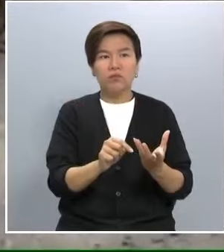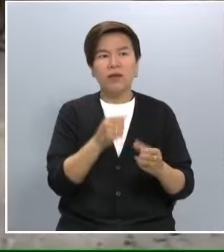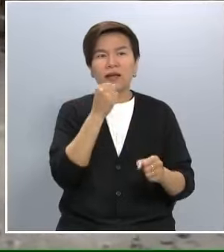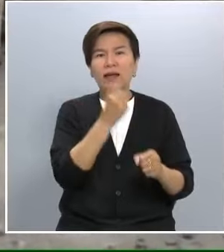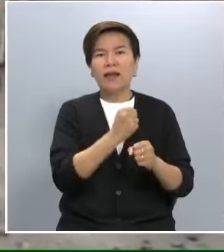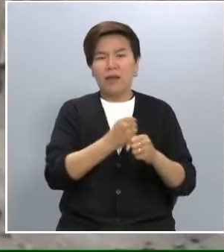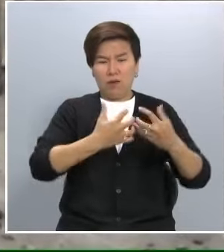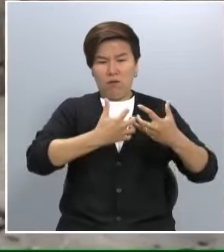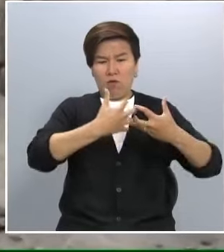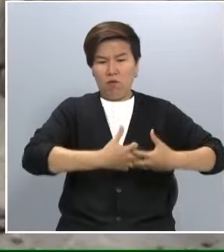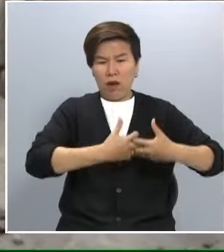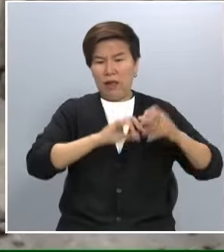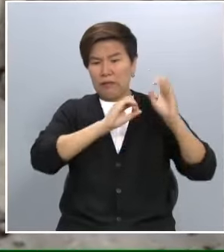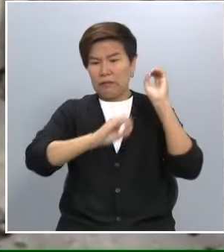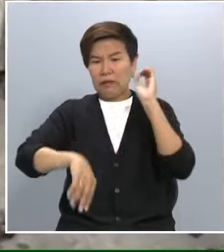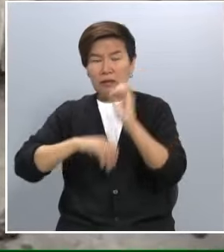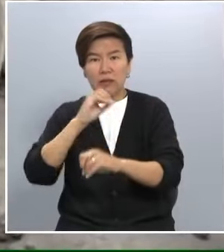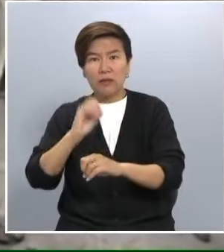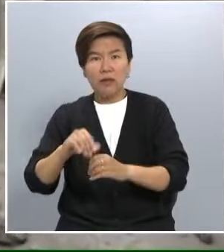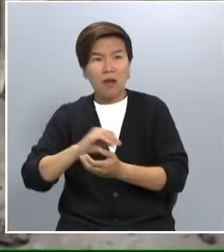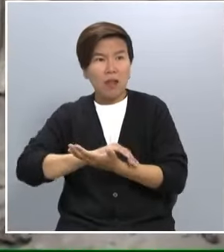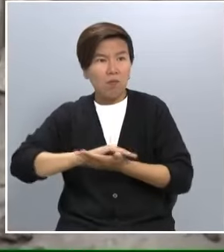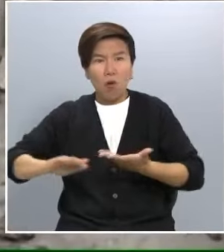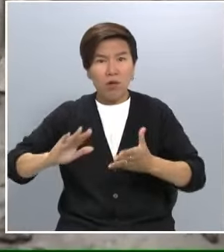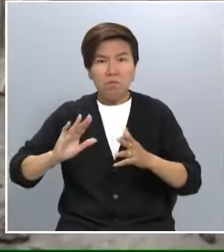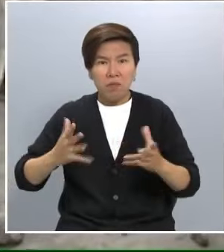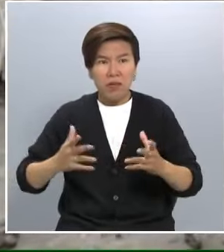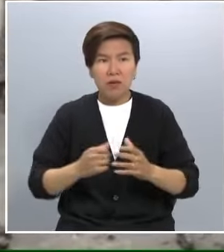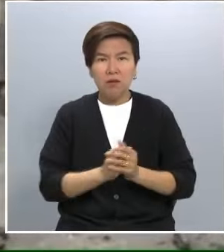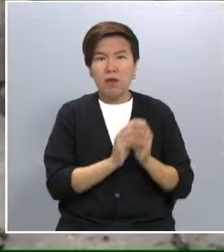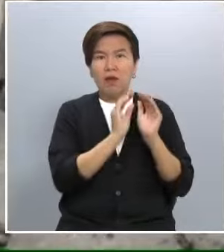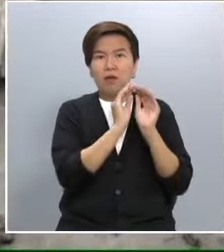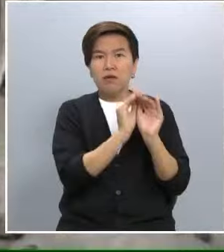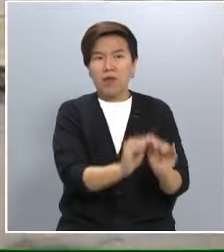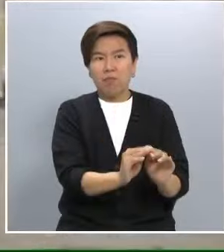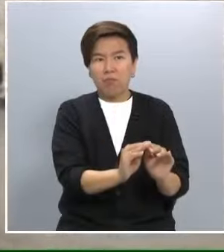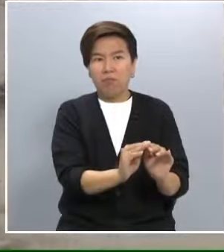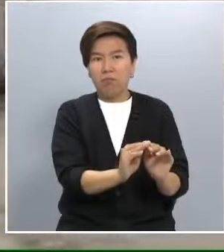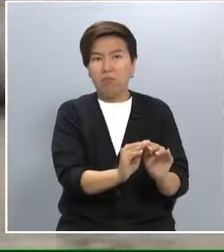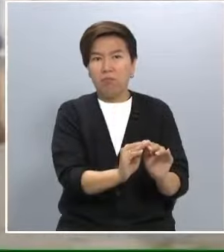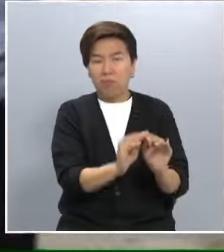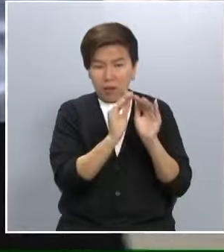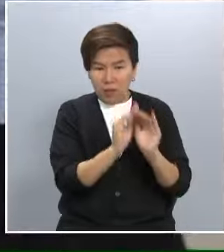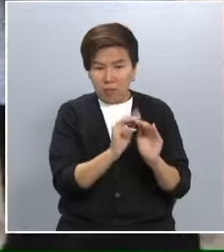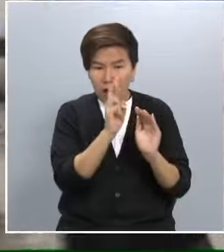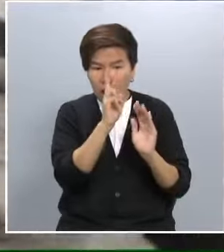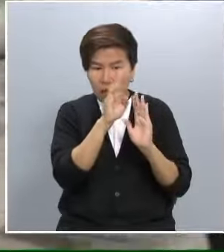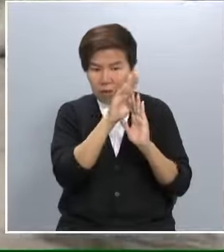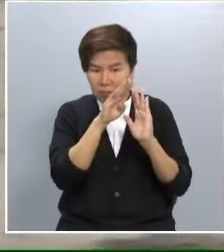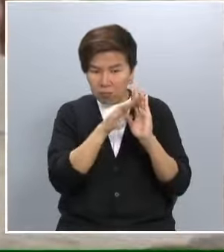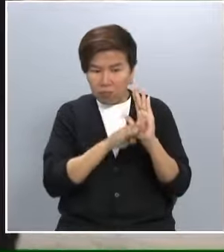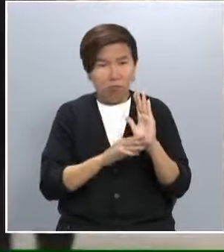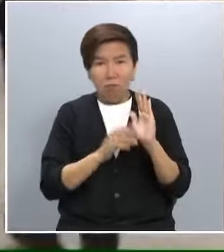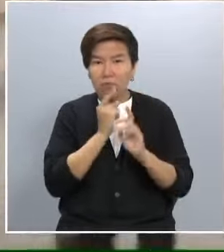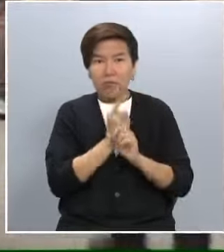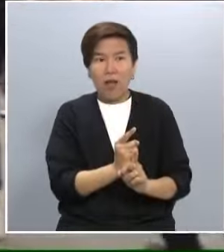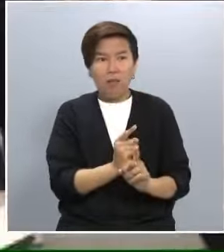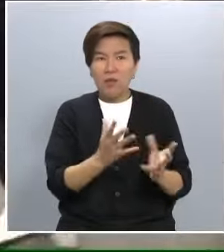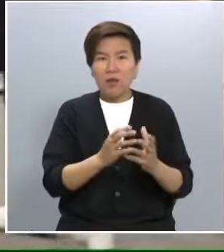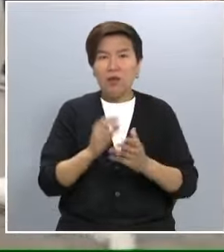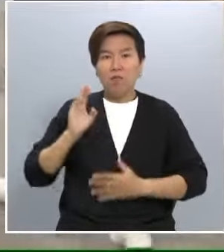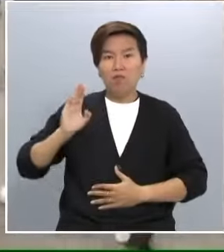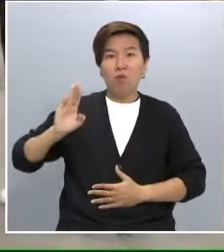รมก็คือประกอบกิจการโดยไม่ได้รับอนุญาตและเก็บกากอุตสาหกรรมไม่เป็นไปตามที่แจ้งไว้เพราะว่าที่บริษัทแห่งนี้ขออนุ